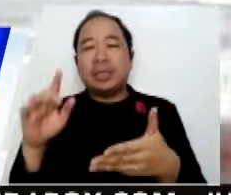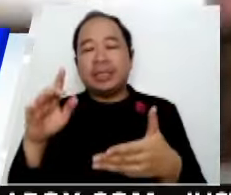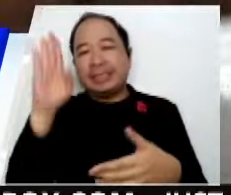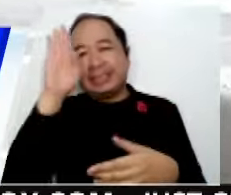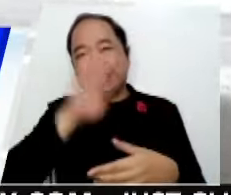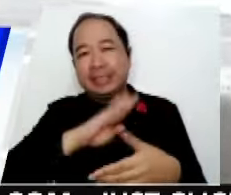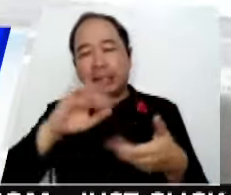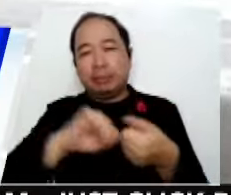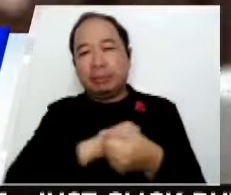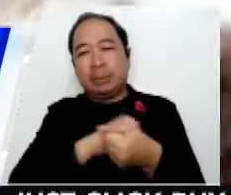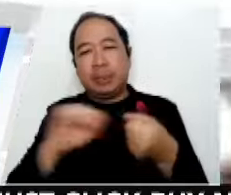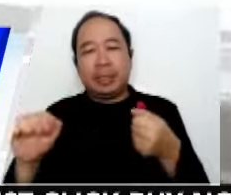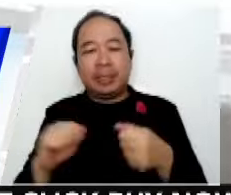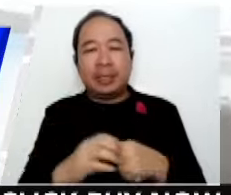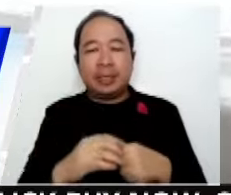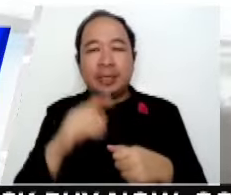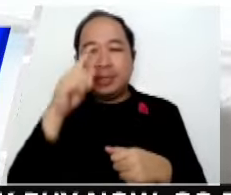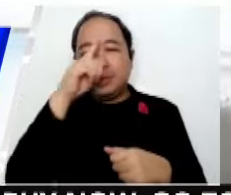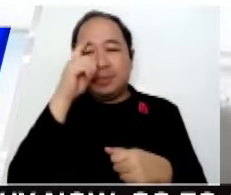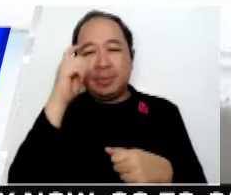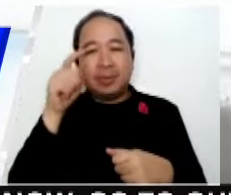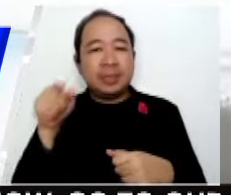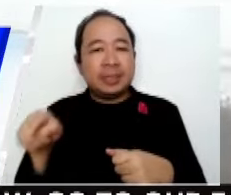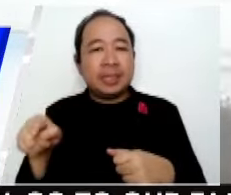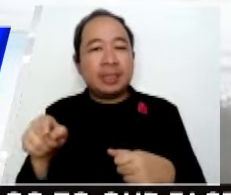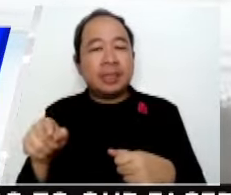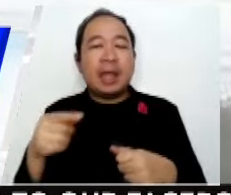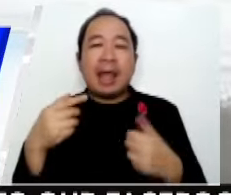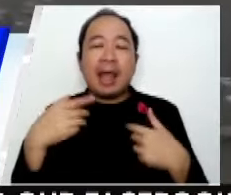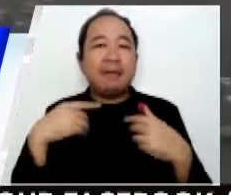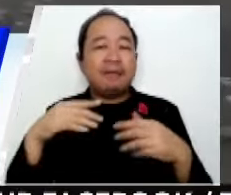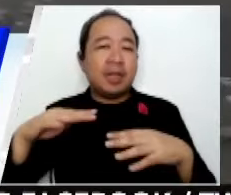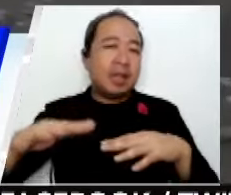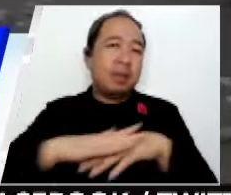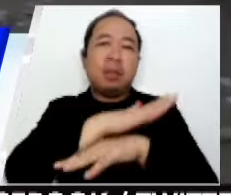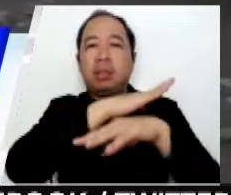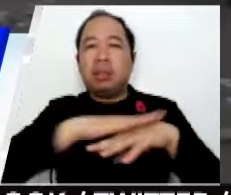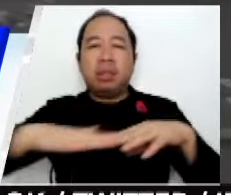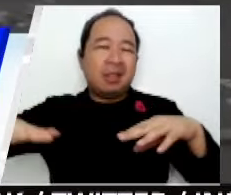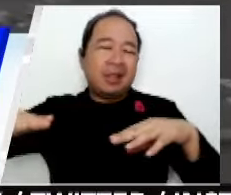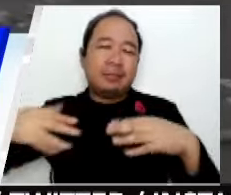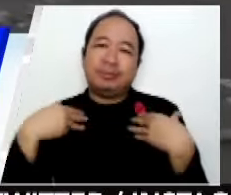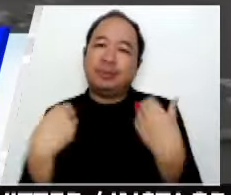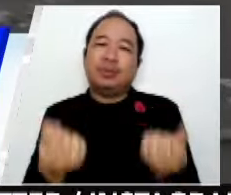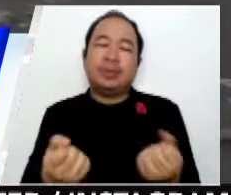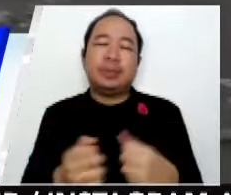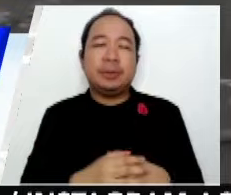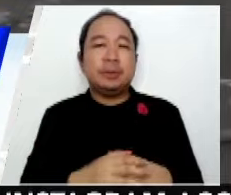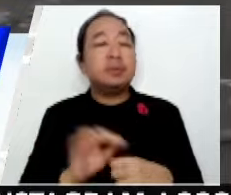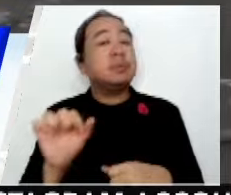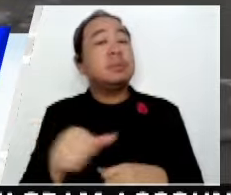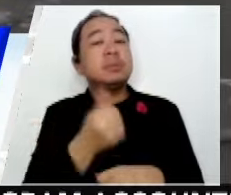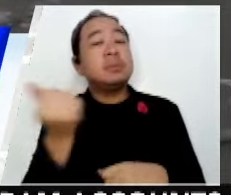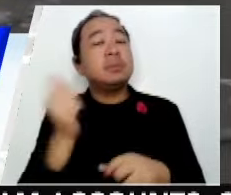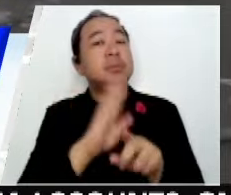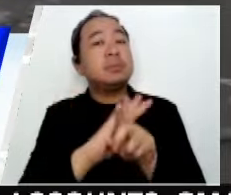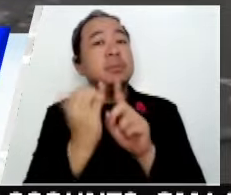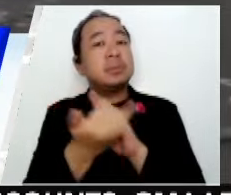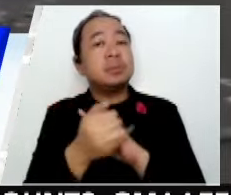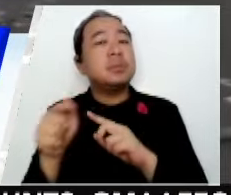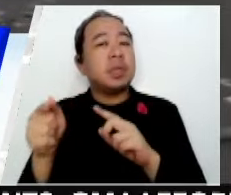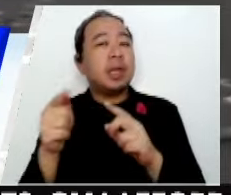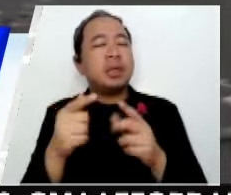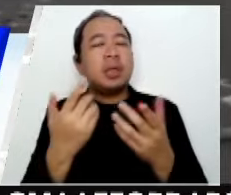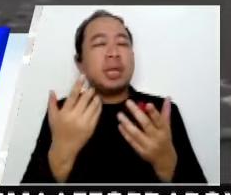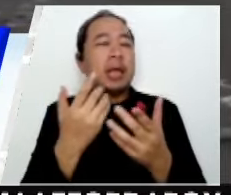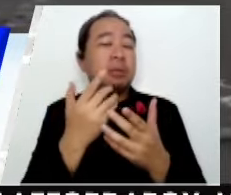dahil? May kayo pa noon na alon. Sobrang lakas, sir. Sa Calayan, tulong-tulong ang mga otoridad na mailagay sa